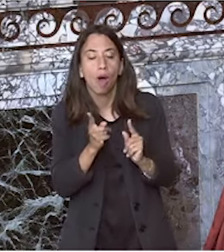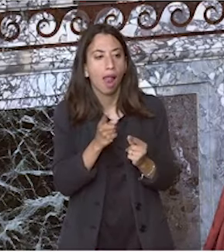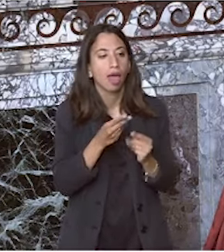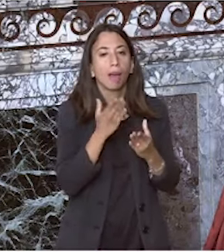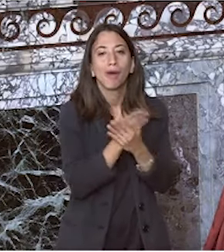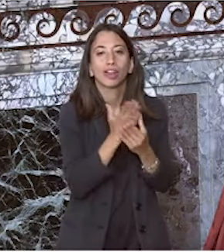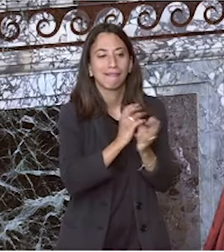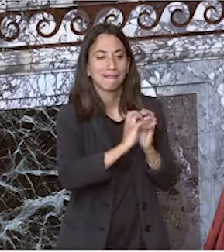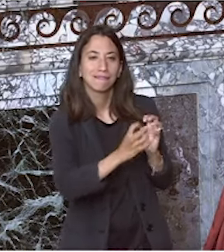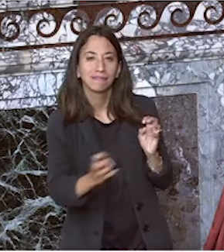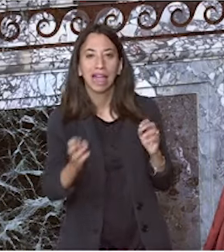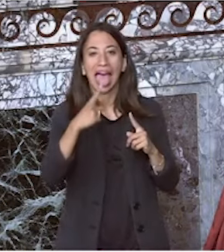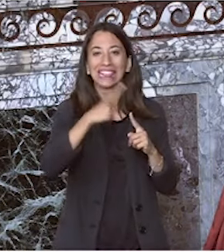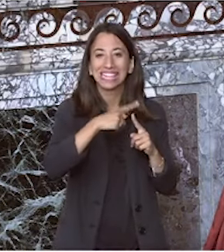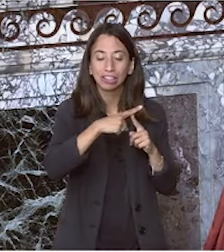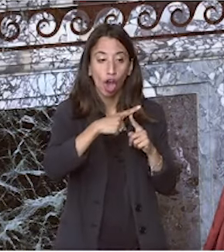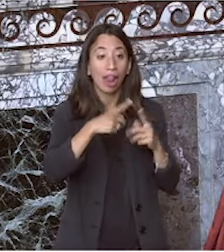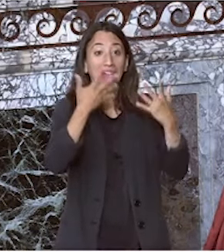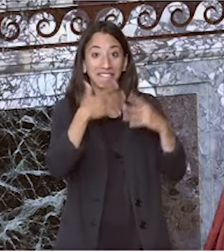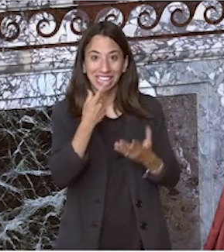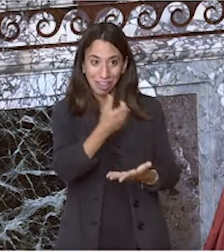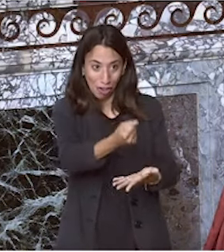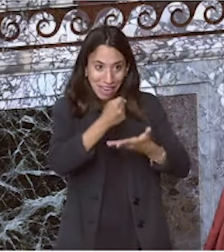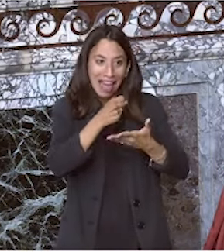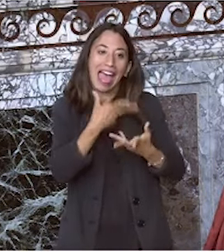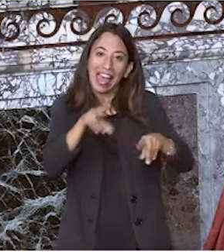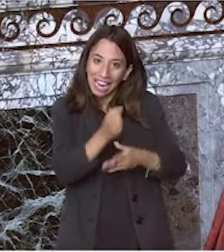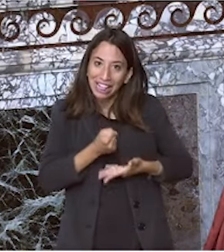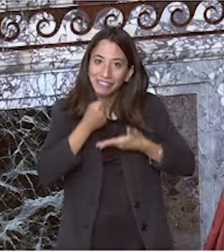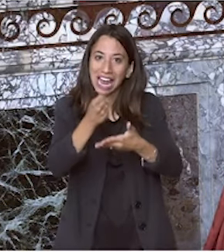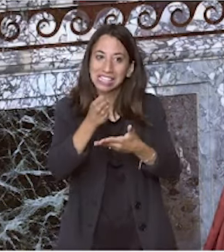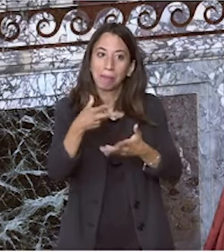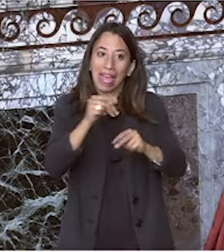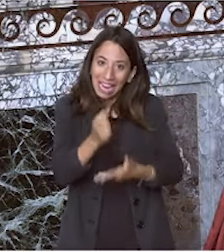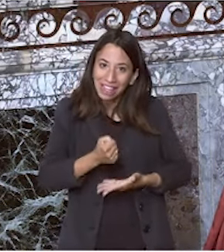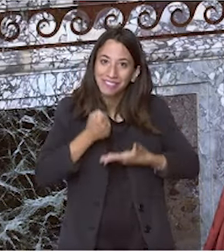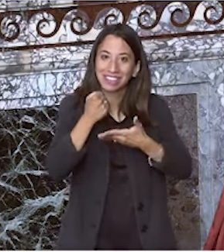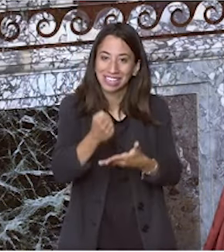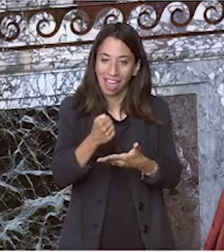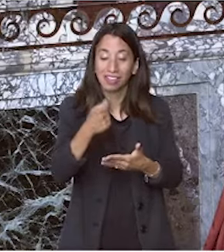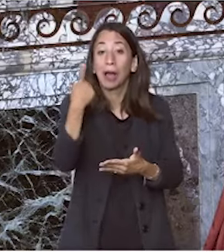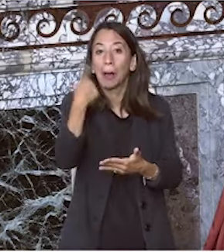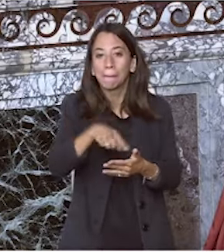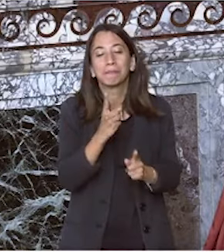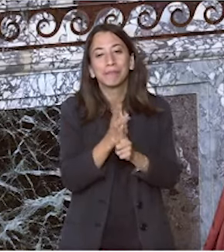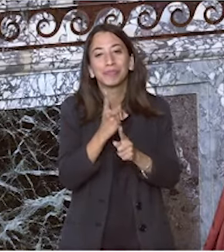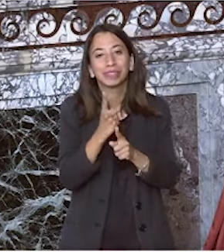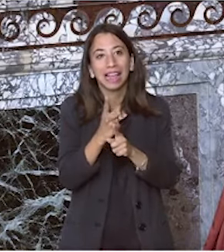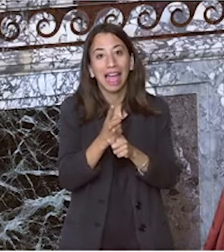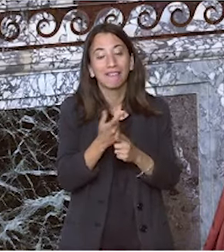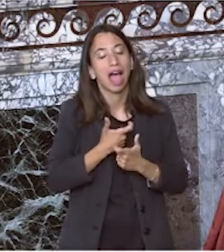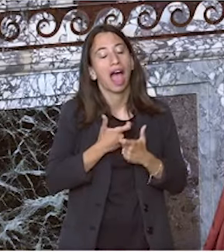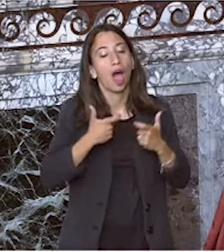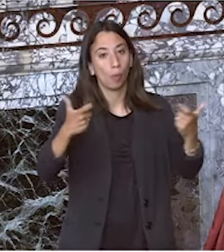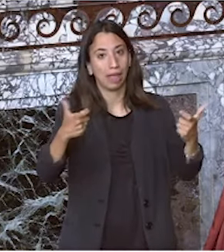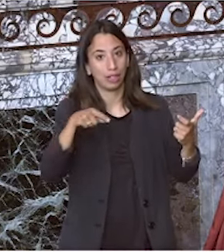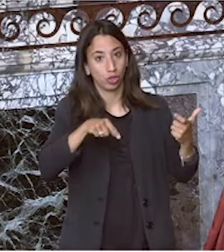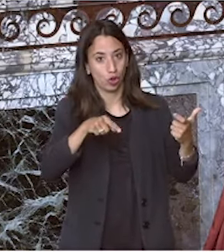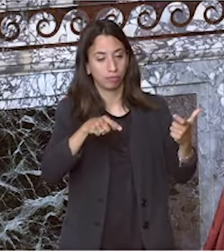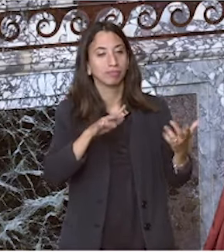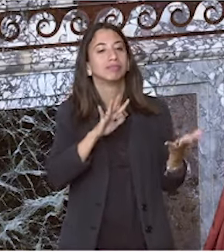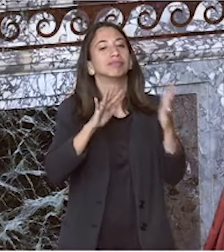operazioni di rifinanziamento a più lungo termine. Ritengo che queste componenti debbano avere un peso elevato,